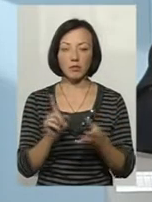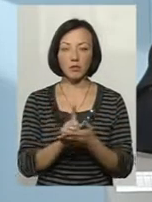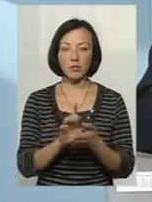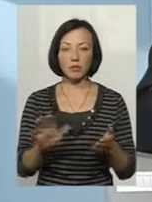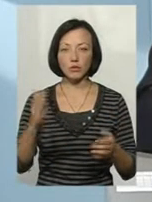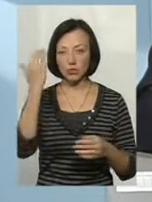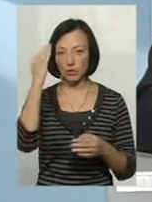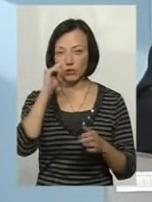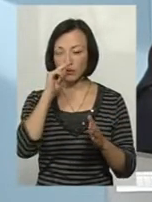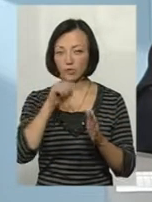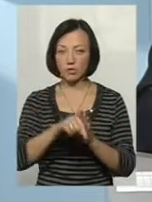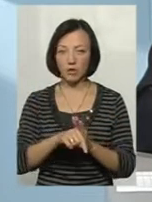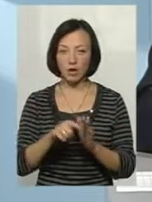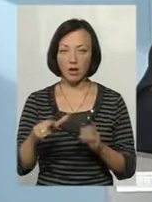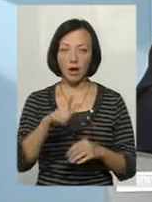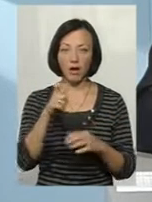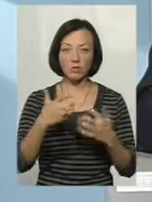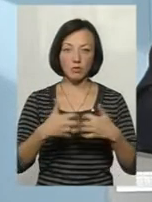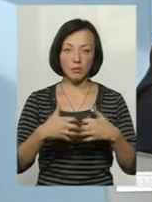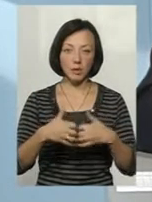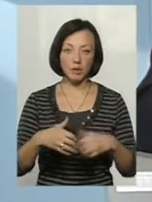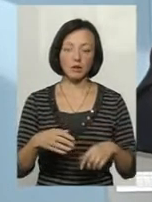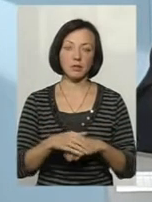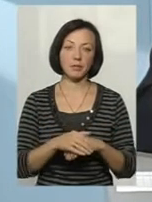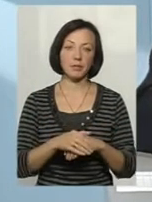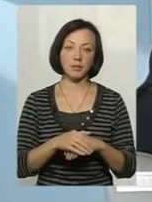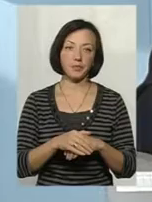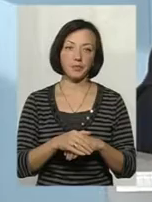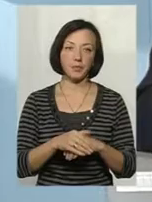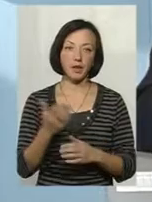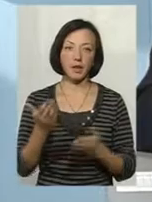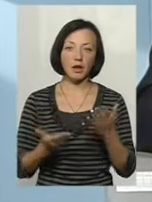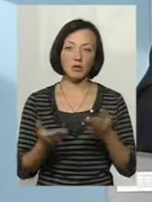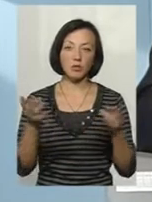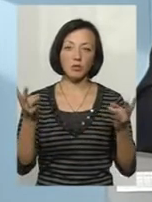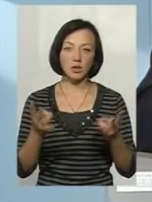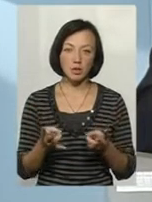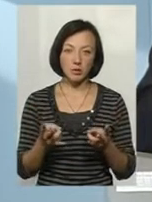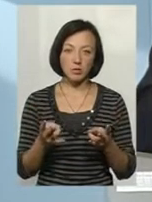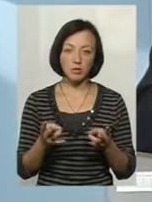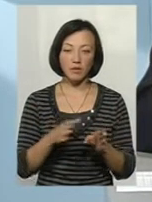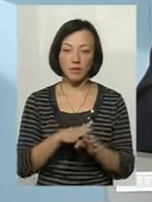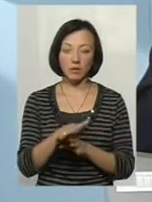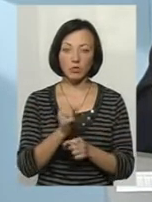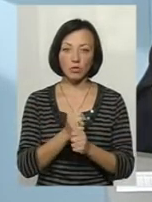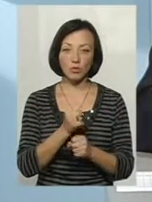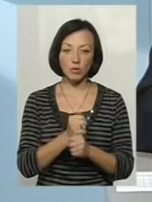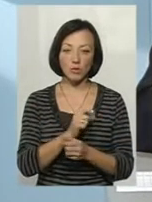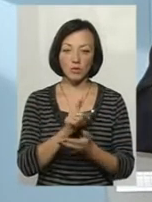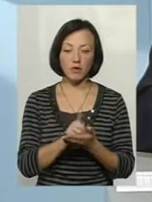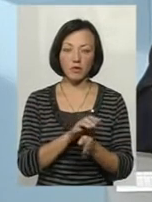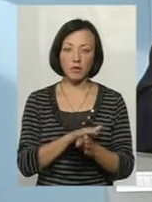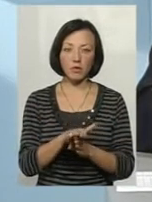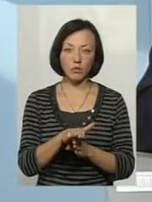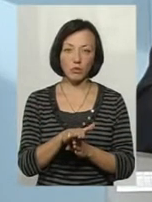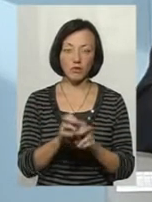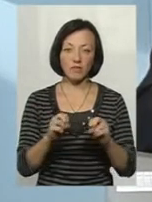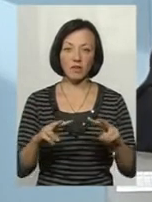стороннього втручання в газові прилади. Якщо потрібно там якусь виконати роботу, повинні виконувати